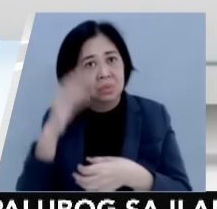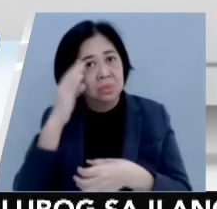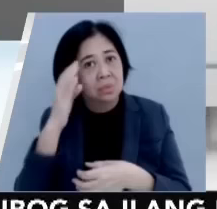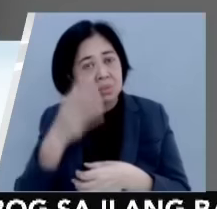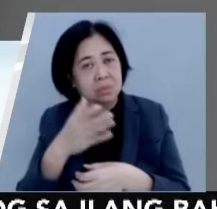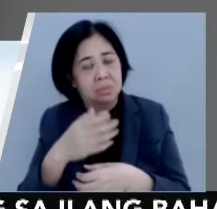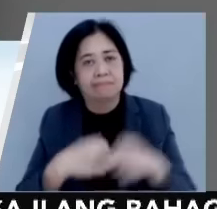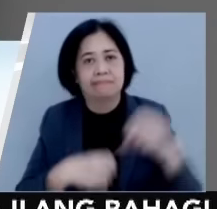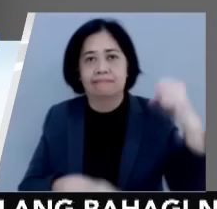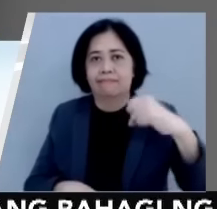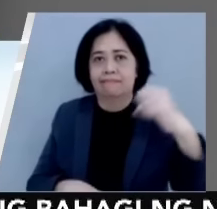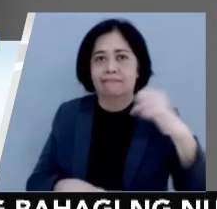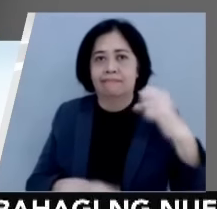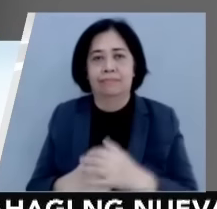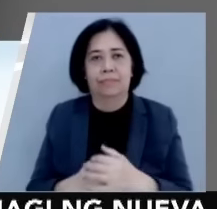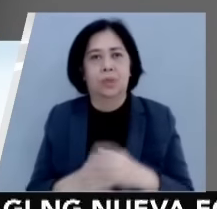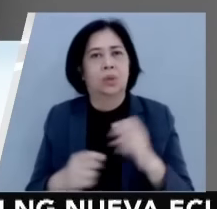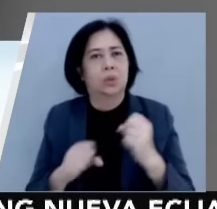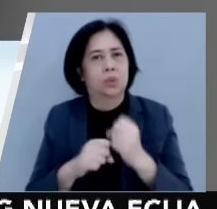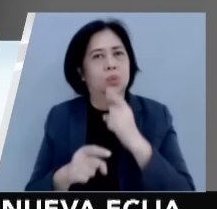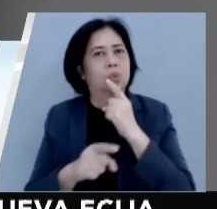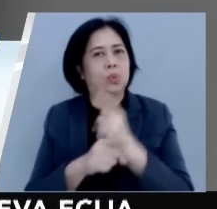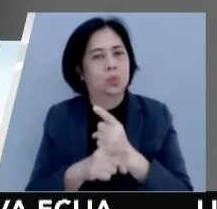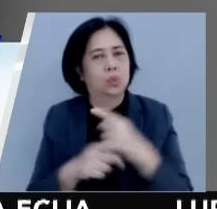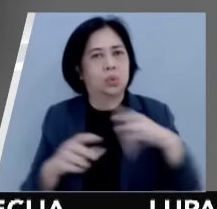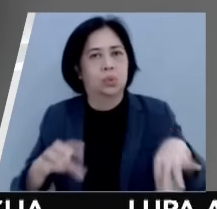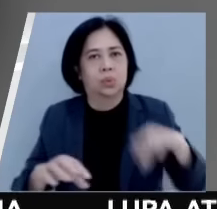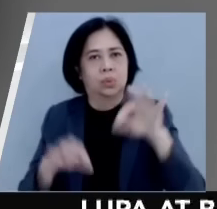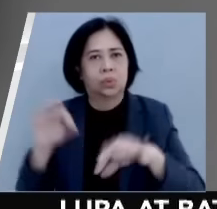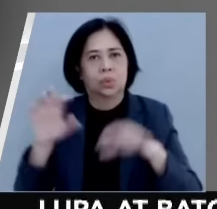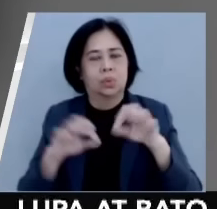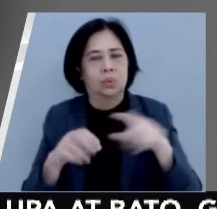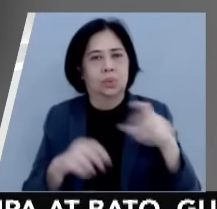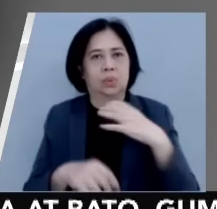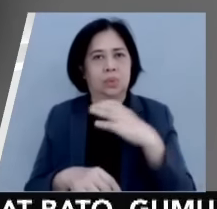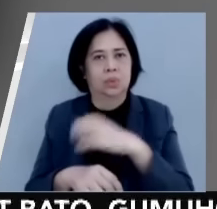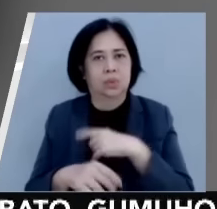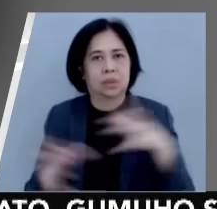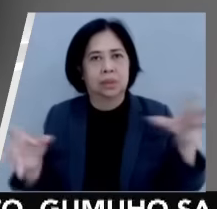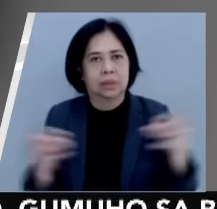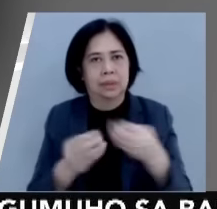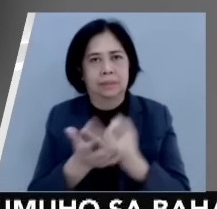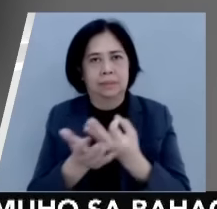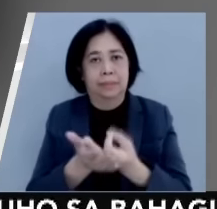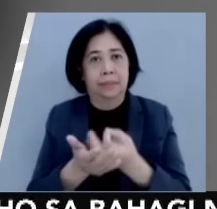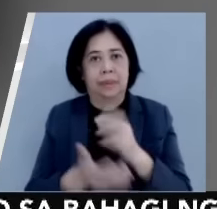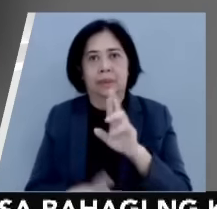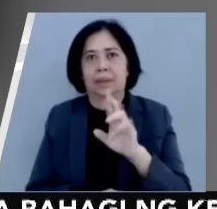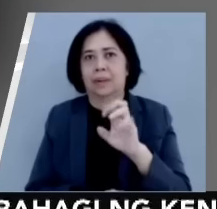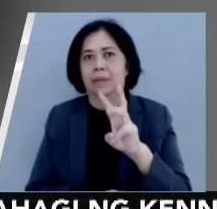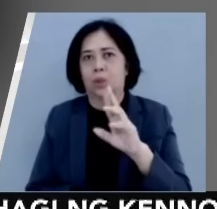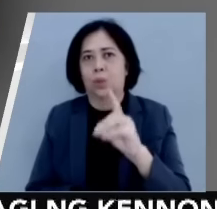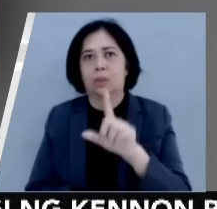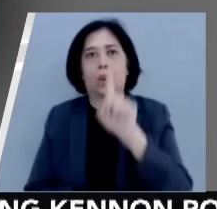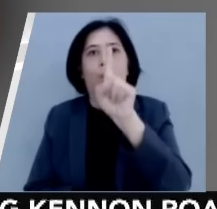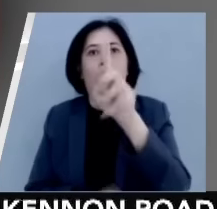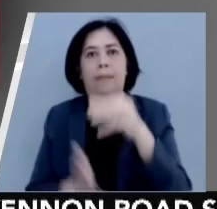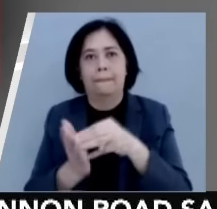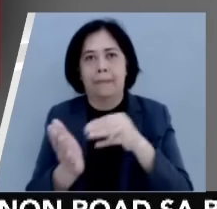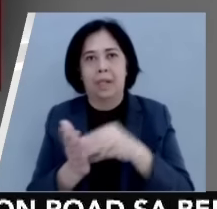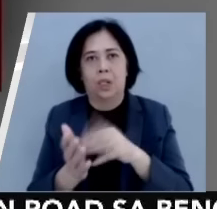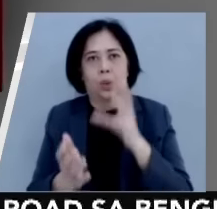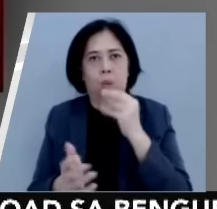Shear. Para makumpirma, nag-ambag-ambaga ng mga kongresista para mag-alok ng pabuya 1,000,000 piso sa makapagtuturo